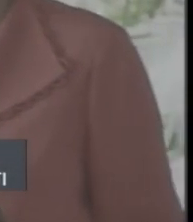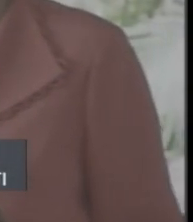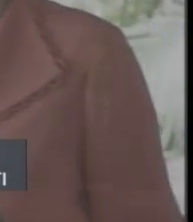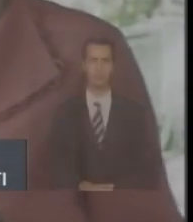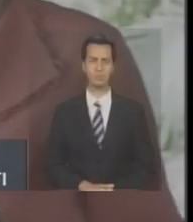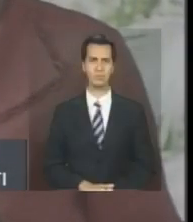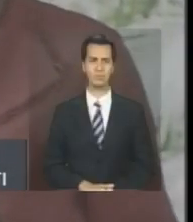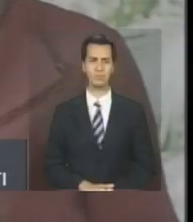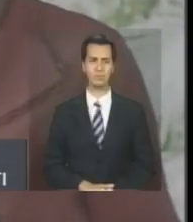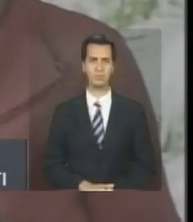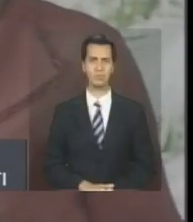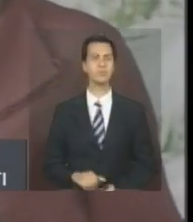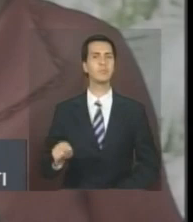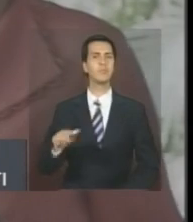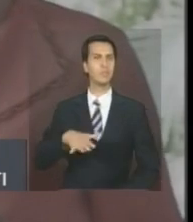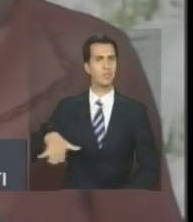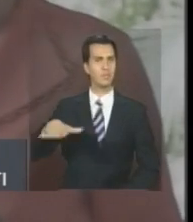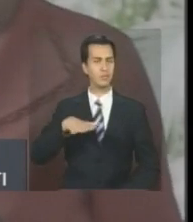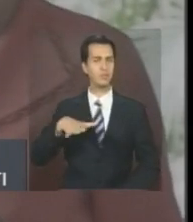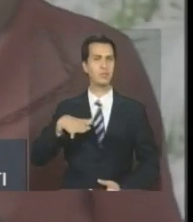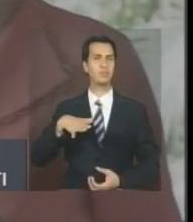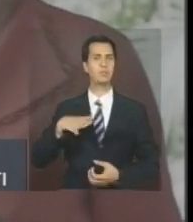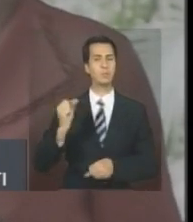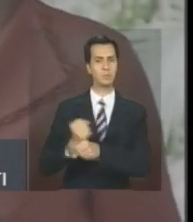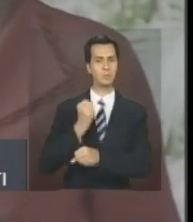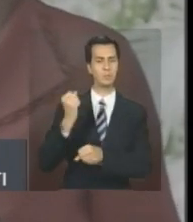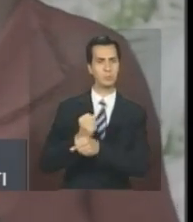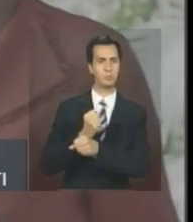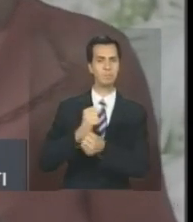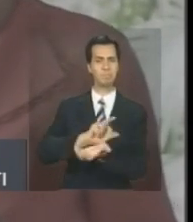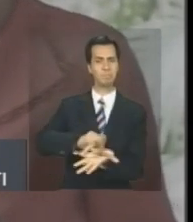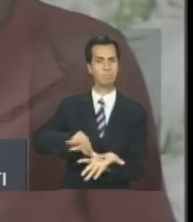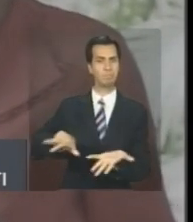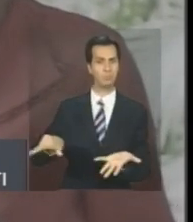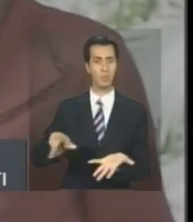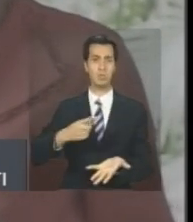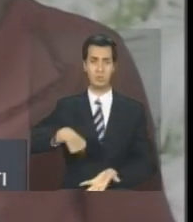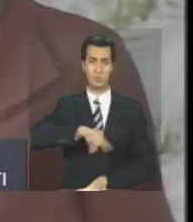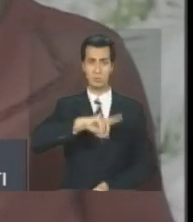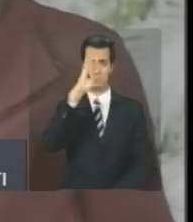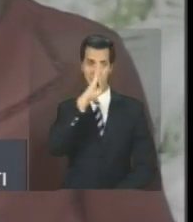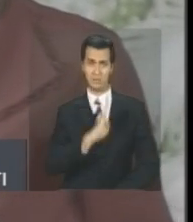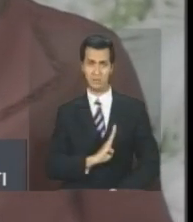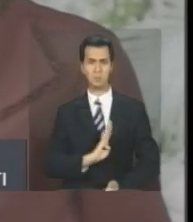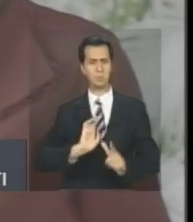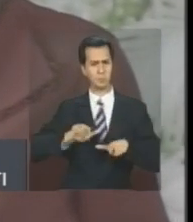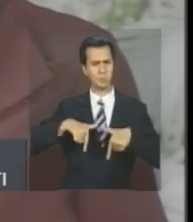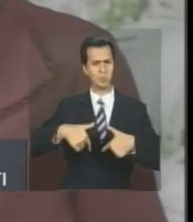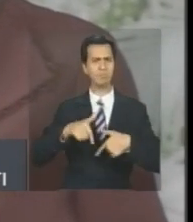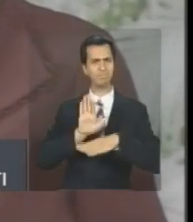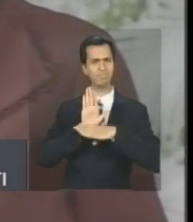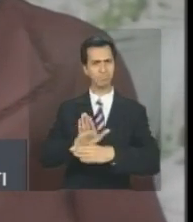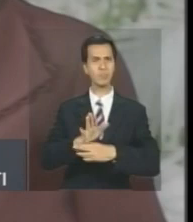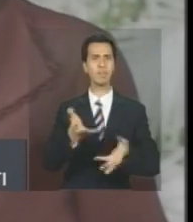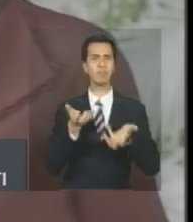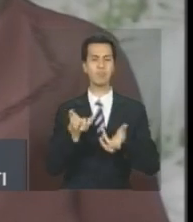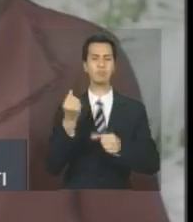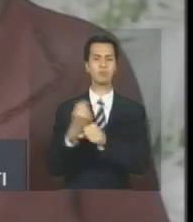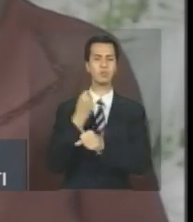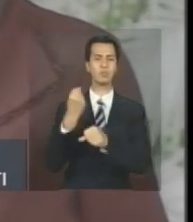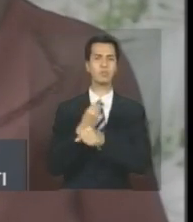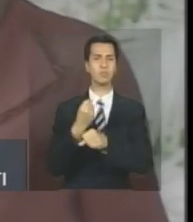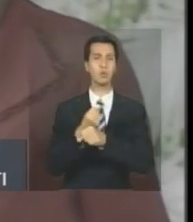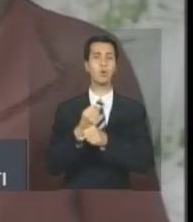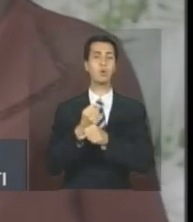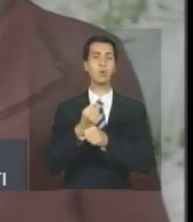Na área de infraestrutura, nós estamos empenhados na viabilização da usina de Artibonite